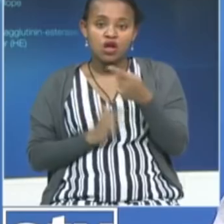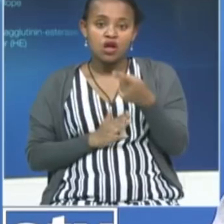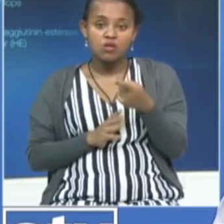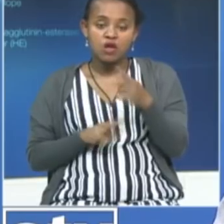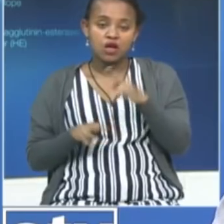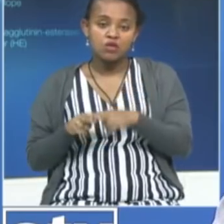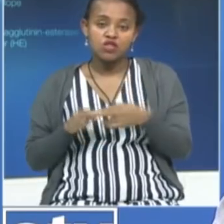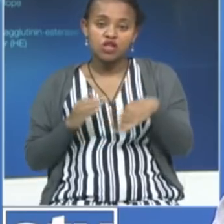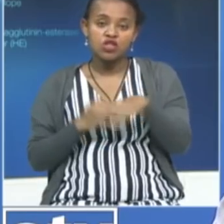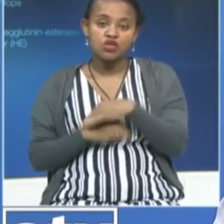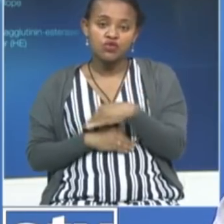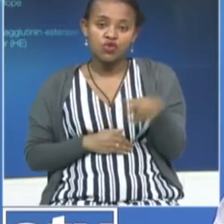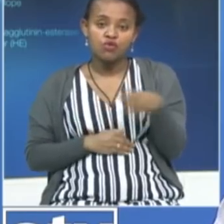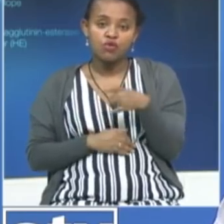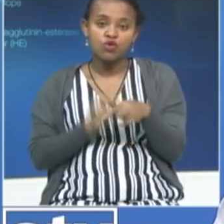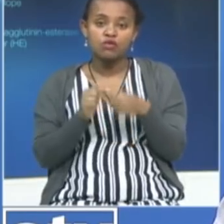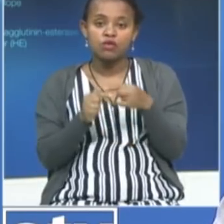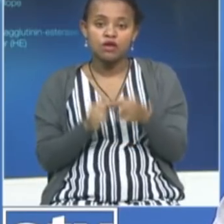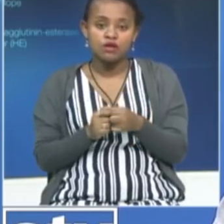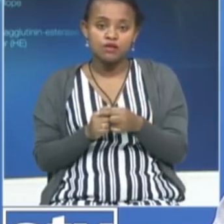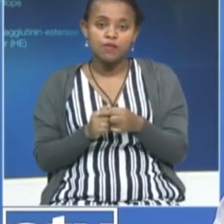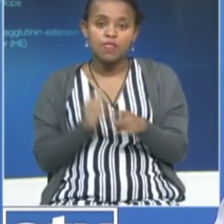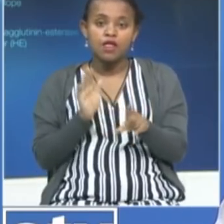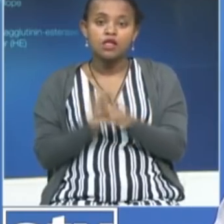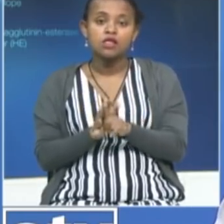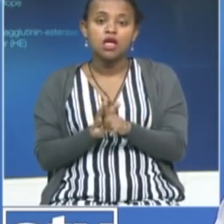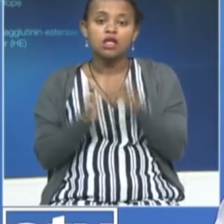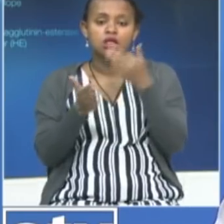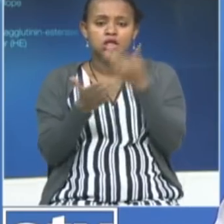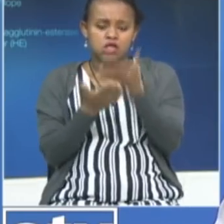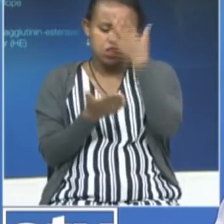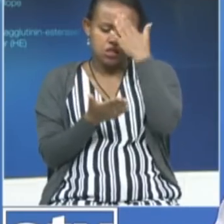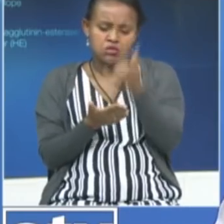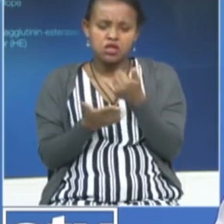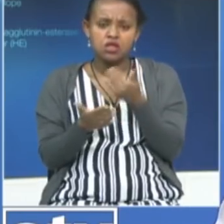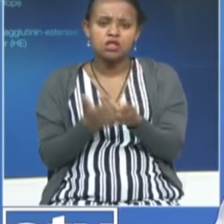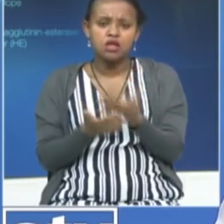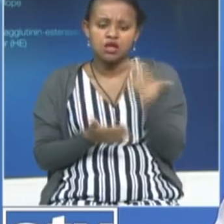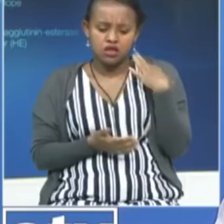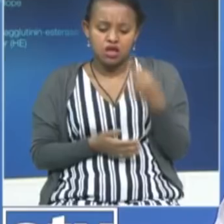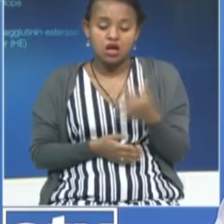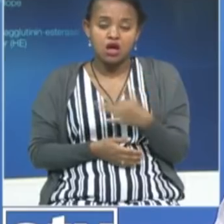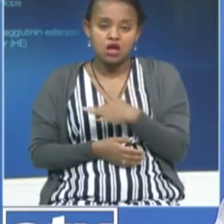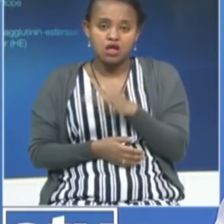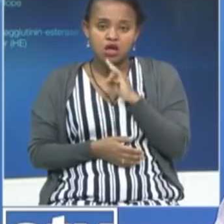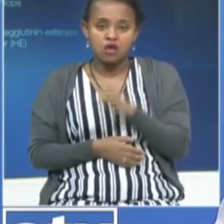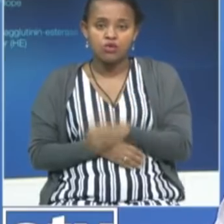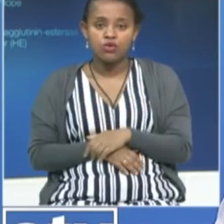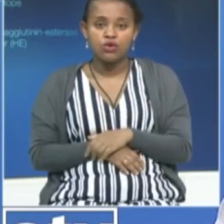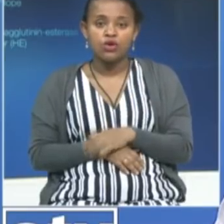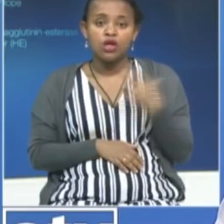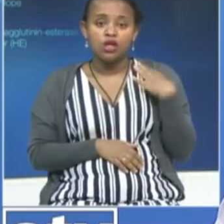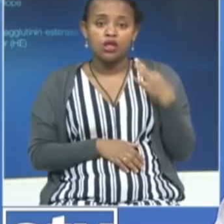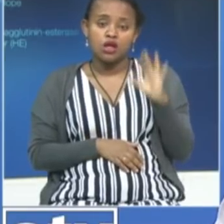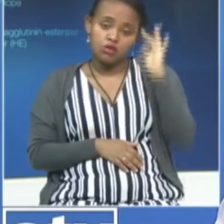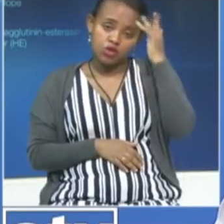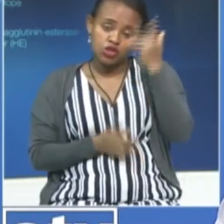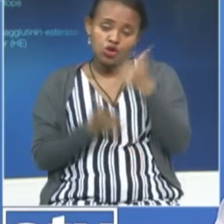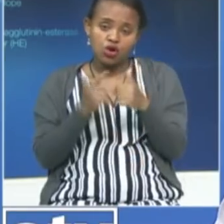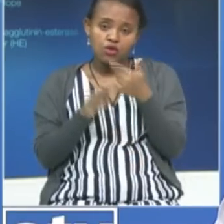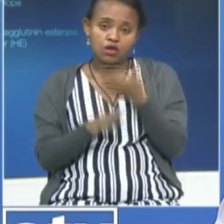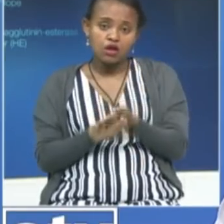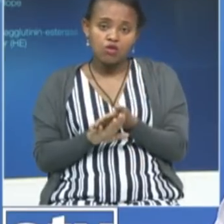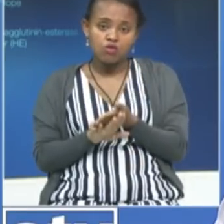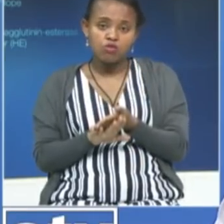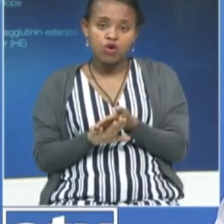የሌላኛውን መቀመጫ ሸፍኖም ቢሆን ቢሄድ እስከ ህግ ድረስ ለምን እንደርሳለን? ጤናችን ለእኛ ነው። ጤና በሽታው ከመጣ በኋላ